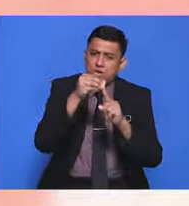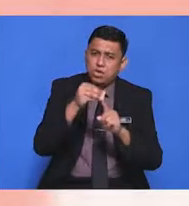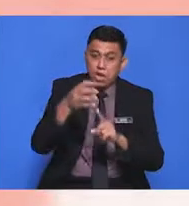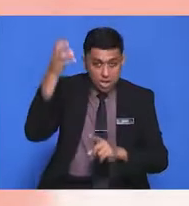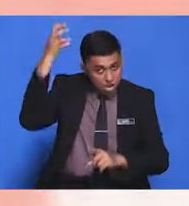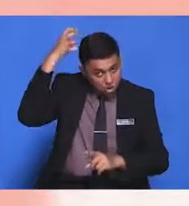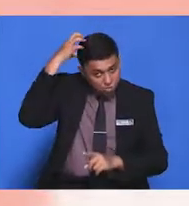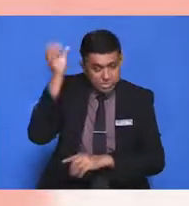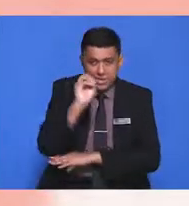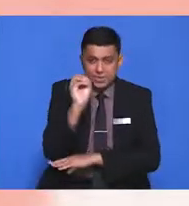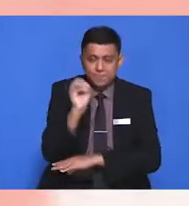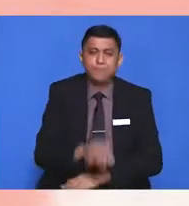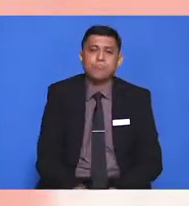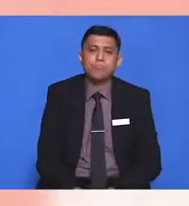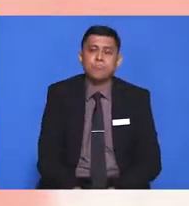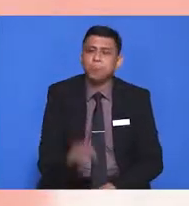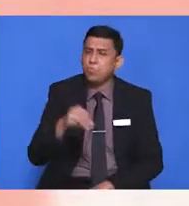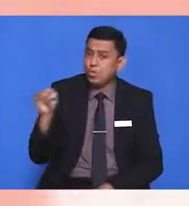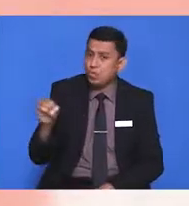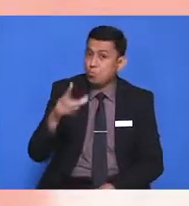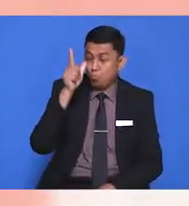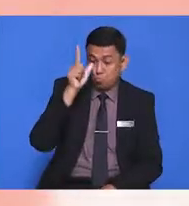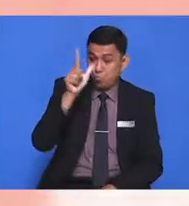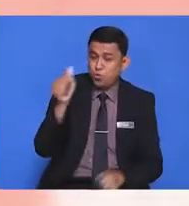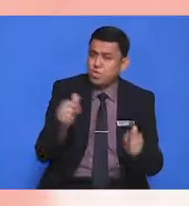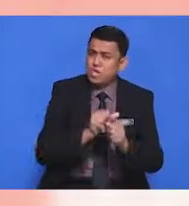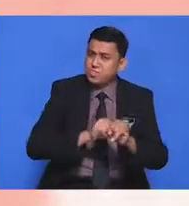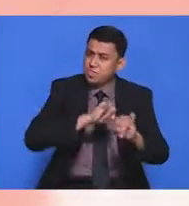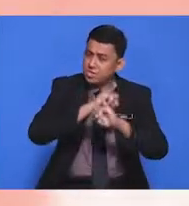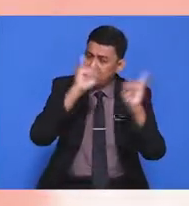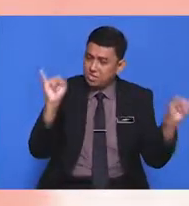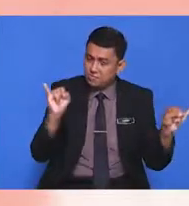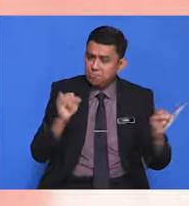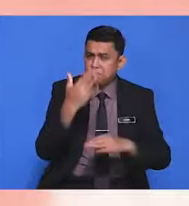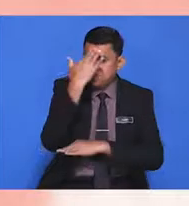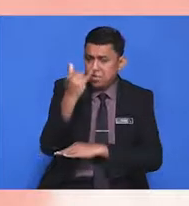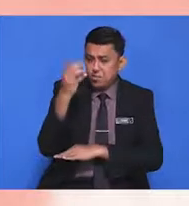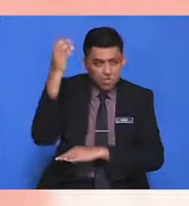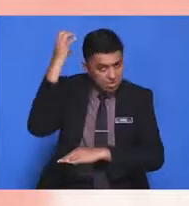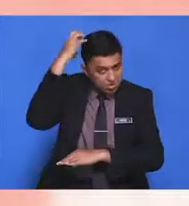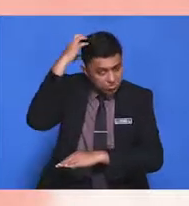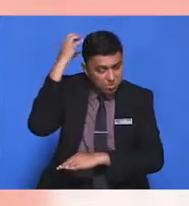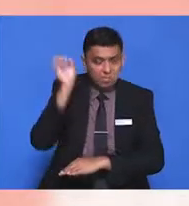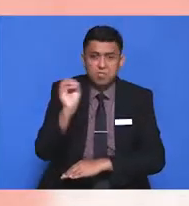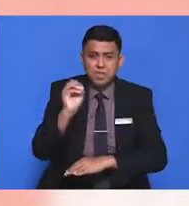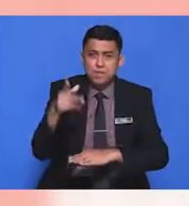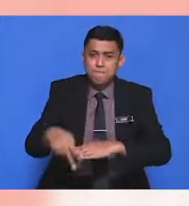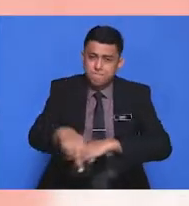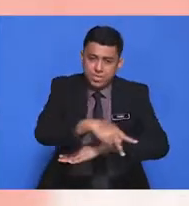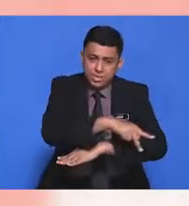Berdasarkan paparan peta tersebut, murid-murid boleh melihat dengan jelas bukan mengapa Laos tidak mempunyai pinggir